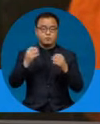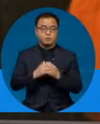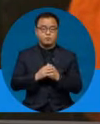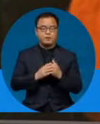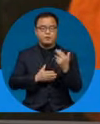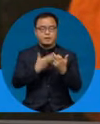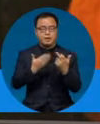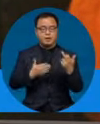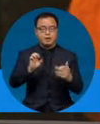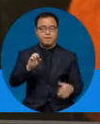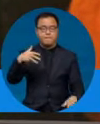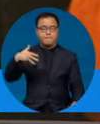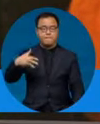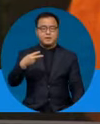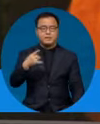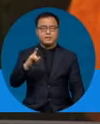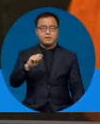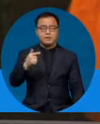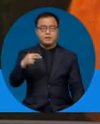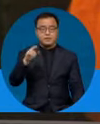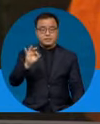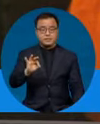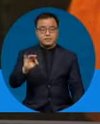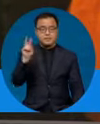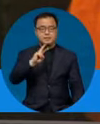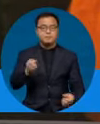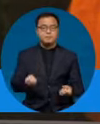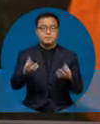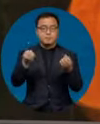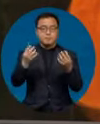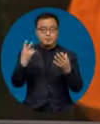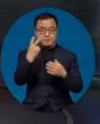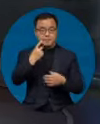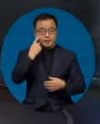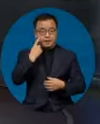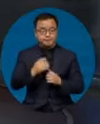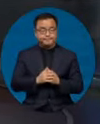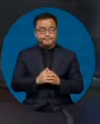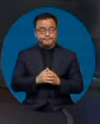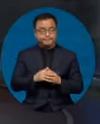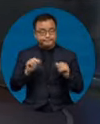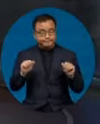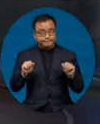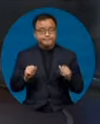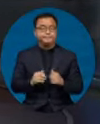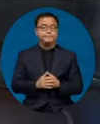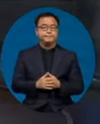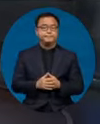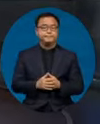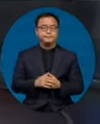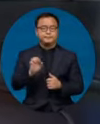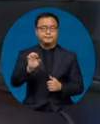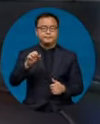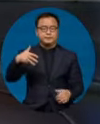평창 대관령 음악제에 대해 오늘 바이올리니스트 이수민 씨와 함께 돌아보겠습니다. 수민 씨 어서 오세요. 안녕하세요. 네. 자,